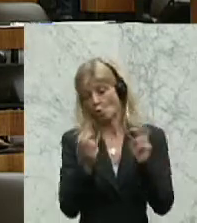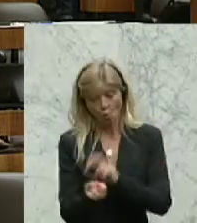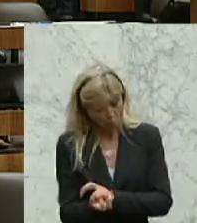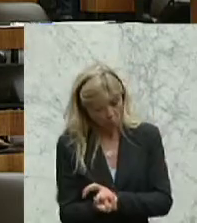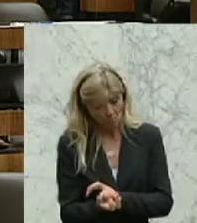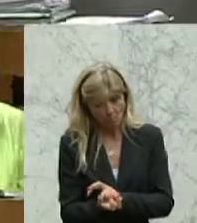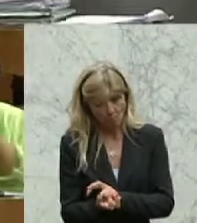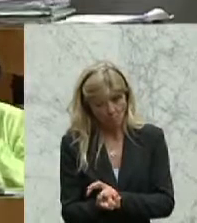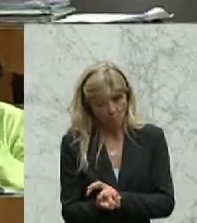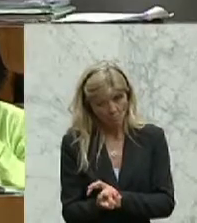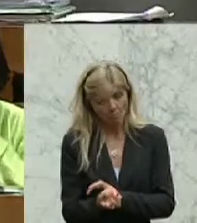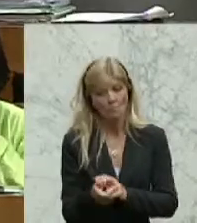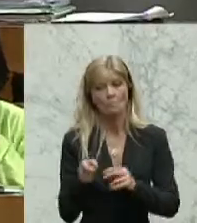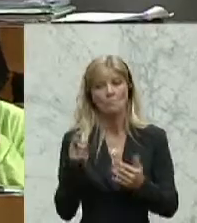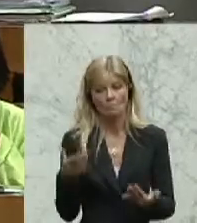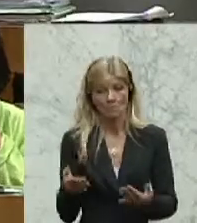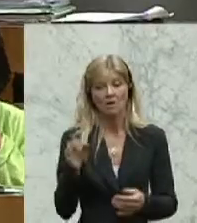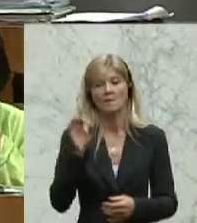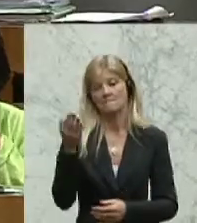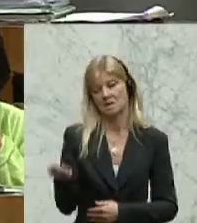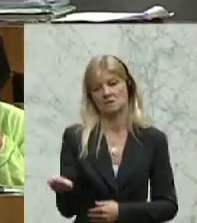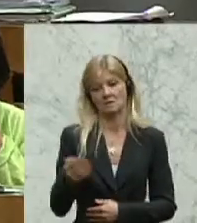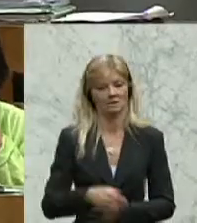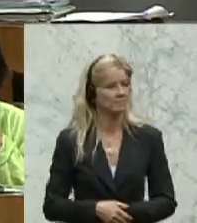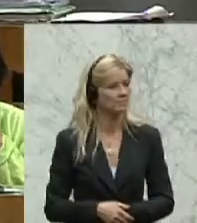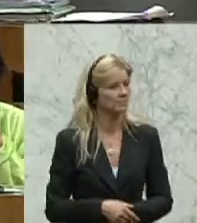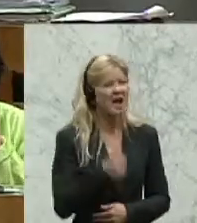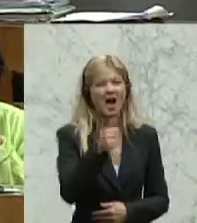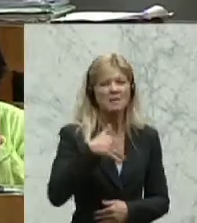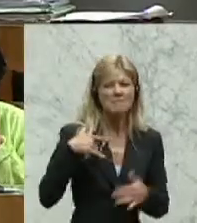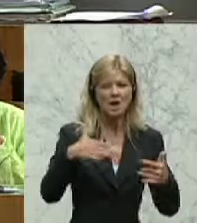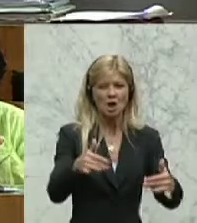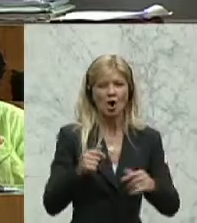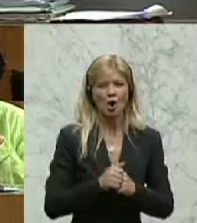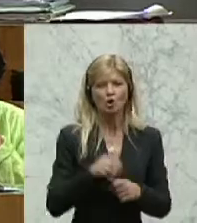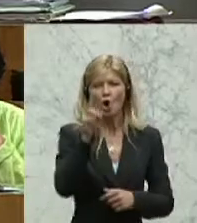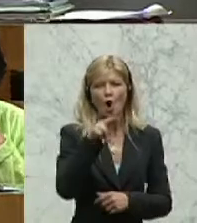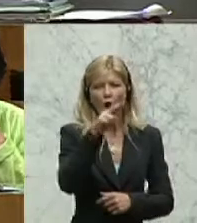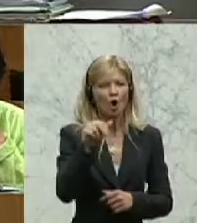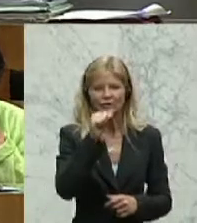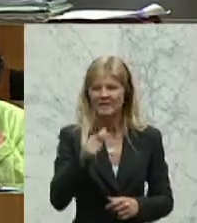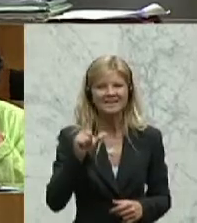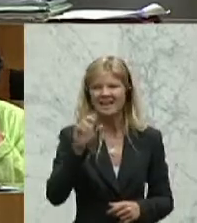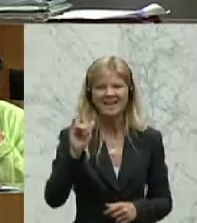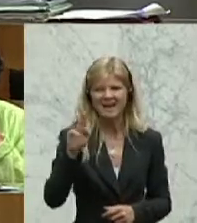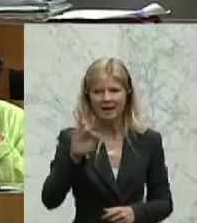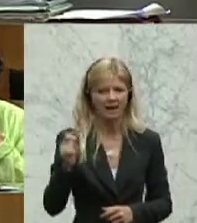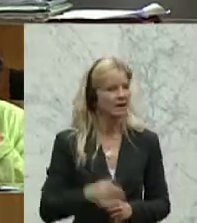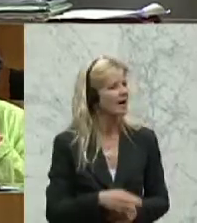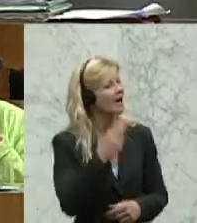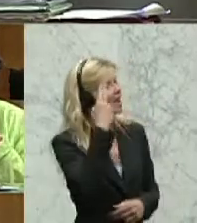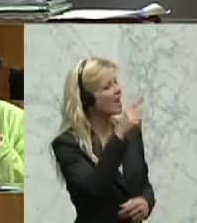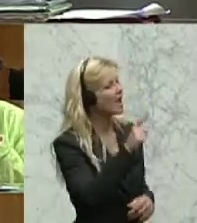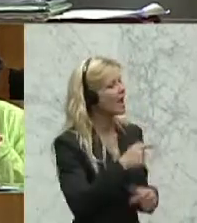herr professor trainer ivan sie seien unheimlich nett aber ich sage das fahrzeug frankreich schauen sie dort die